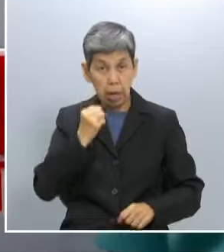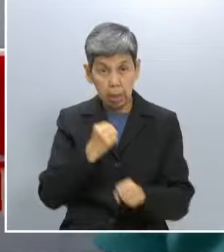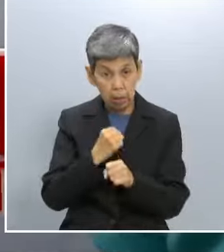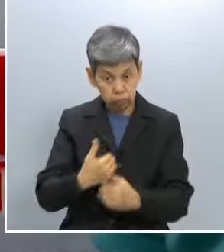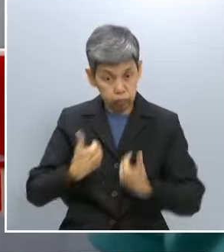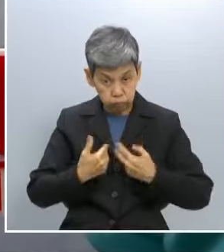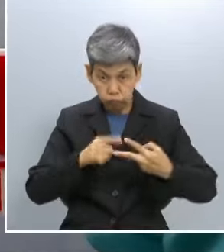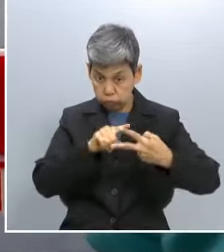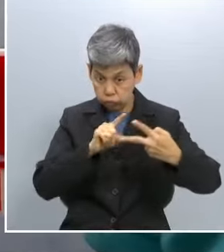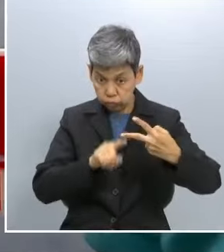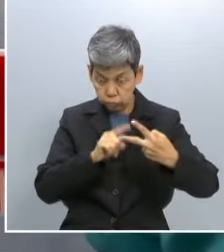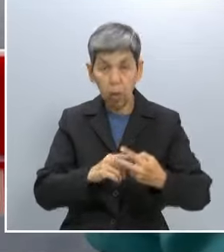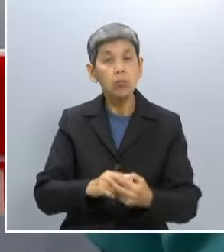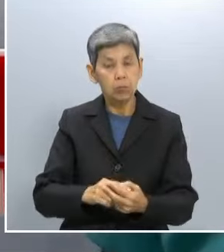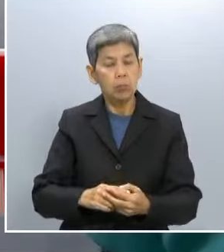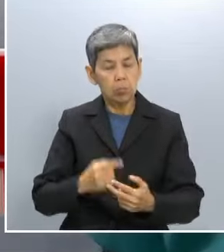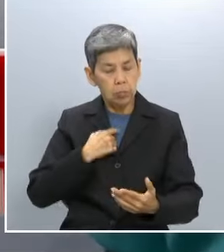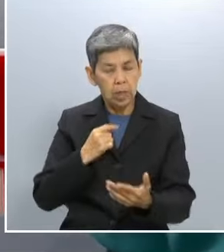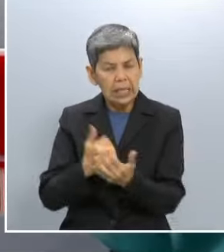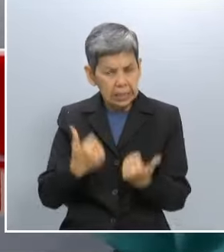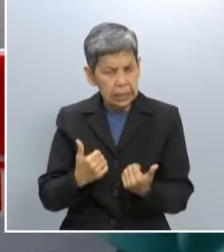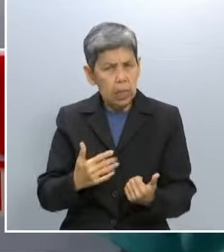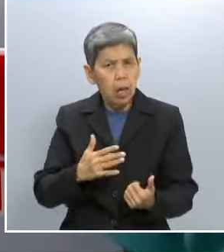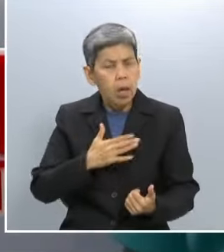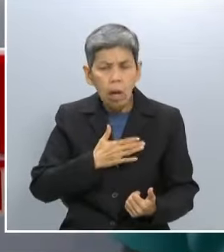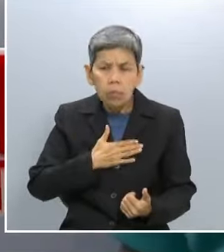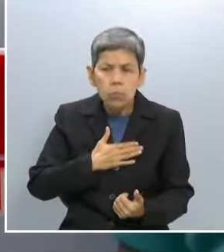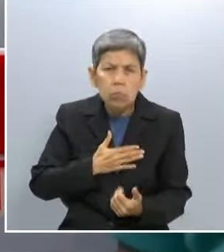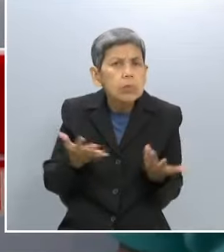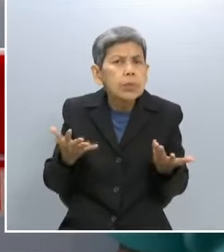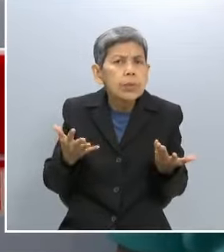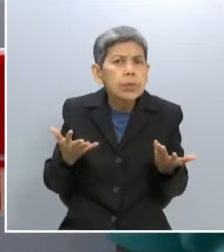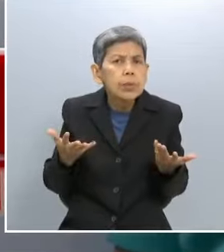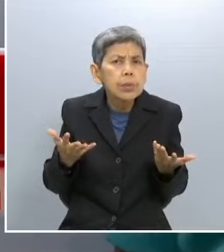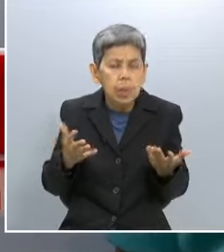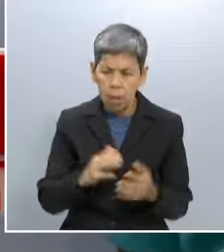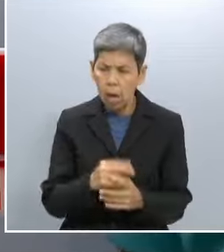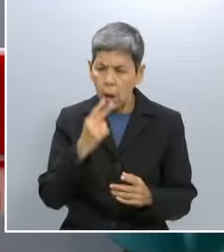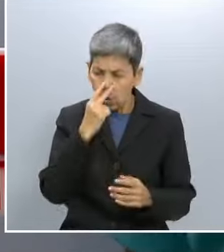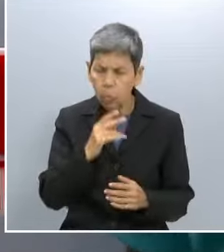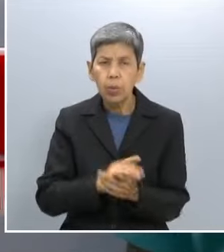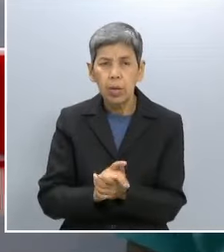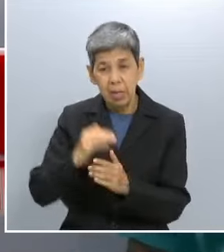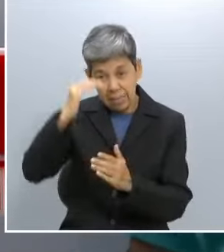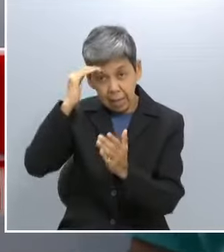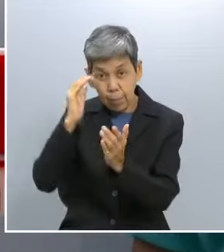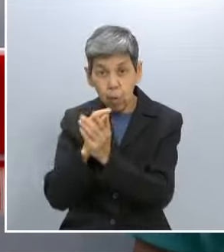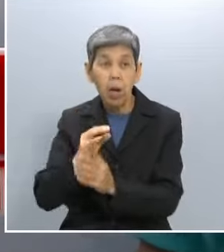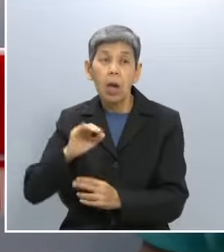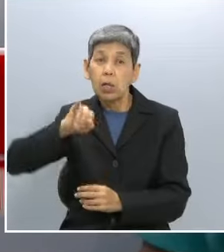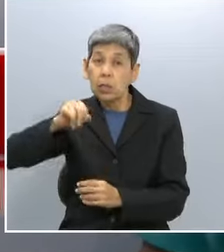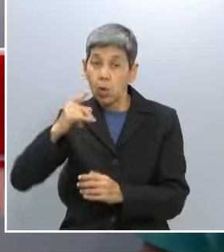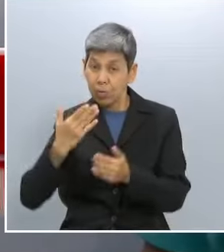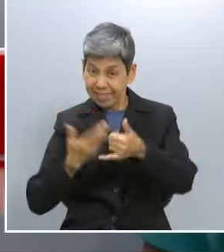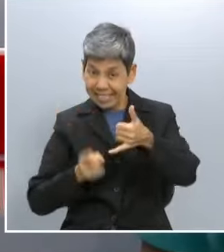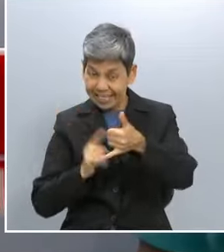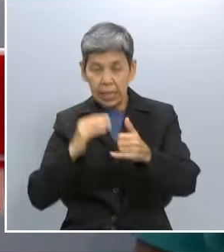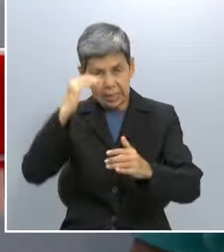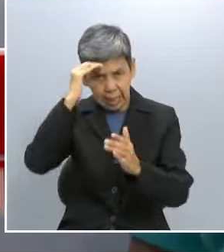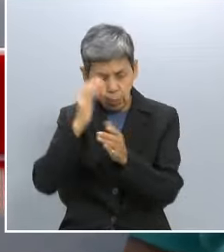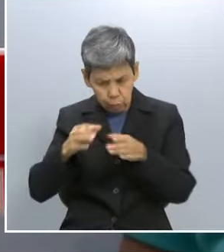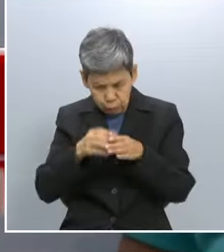ข้อหาจะต้องประกันตัวแต่ตอนนี้ยังไม่มีอะไรเกิดขึ้นเลยคือเรื่องนี้นะครับทางฝั่งของบิ๊กเต่ายืนยันนะบอกว่าตำรวจชุด